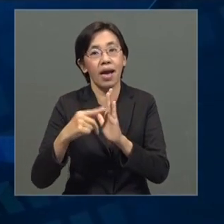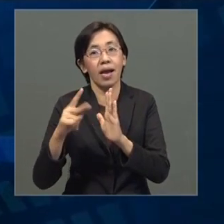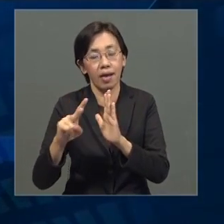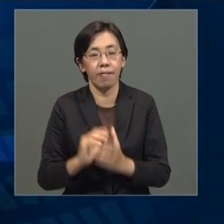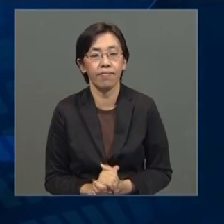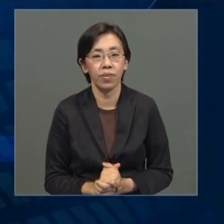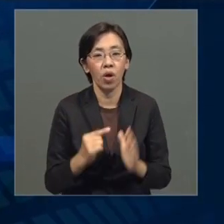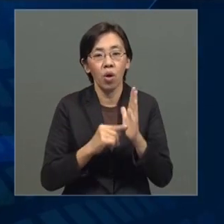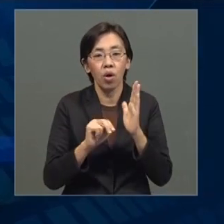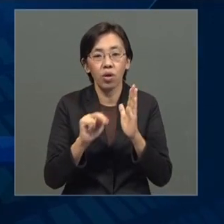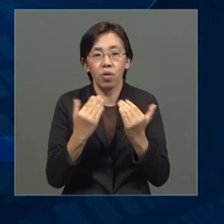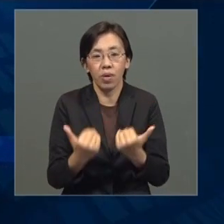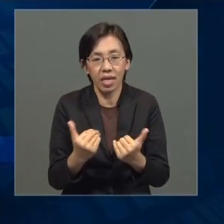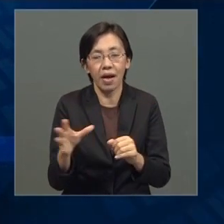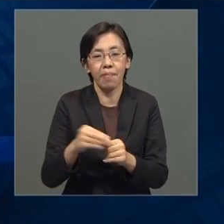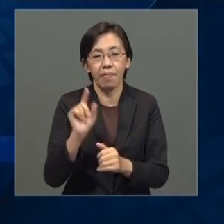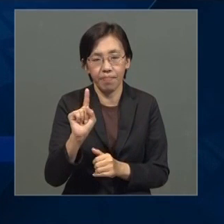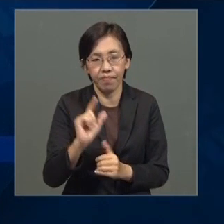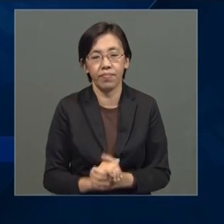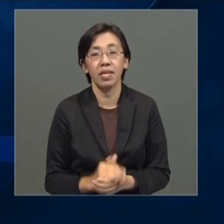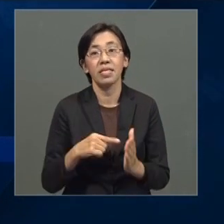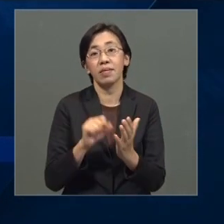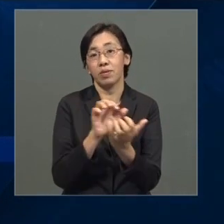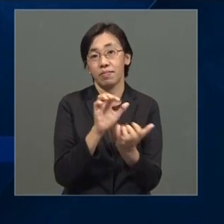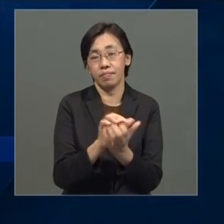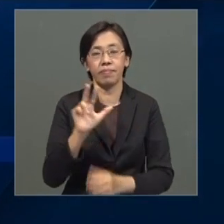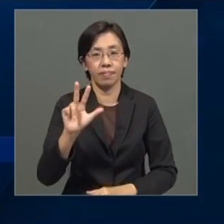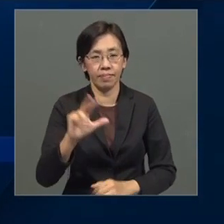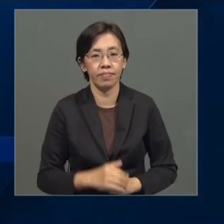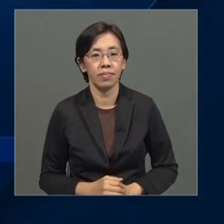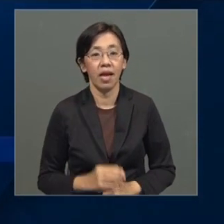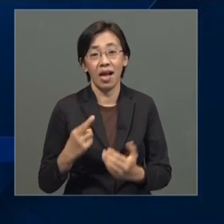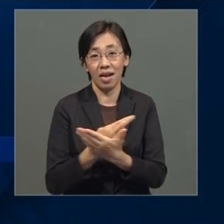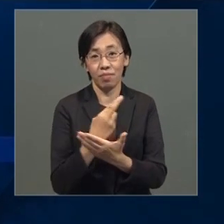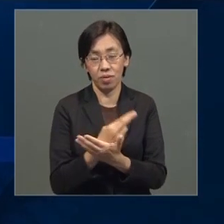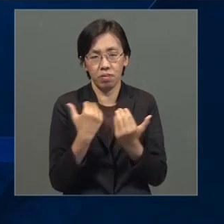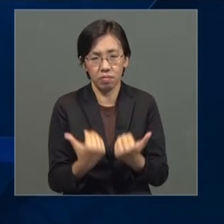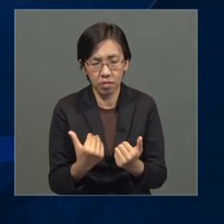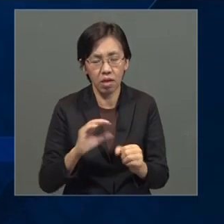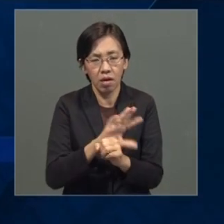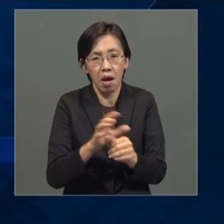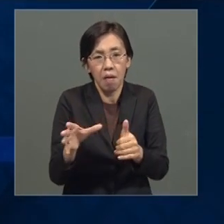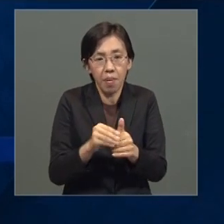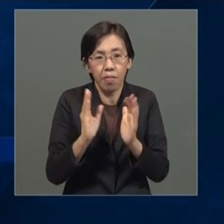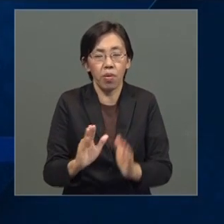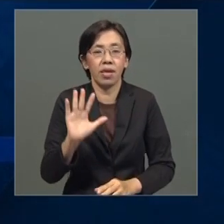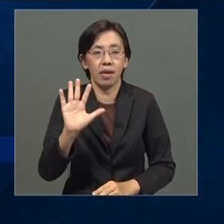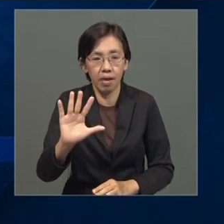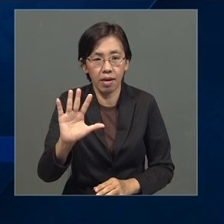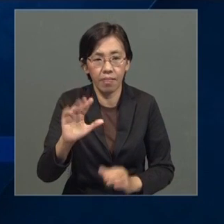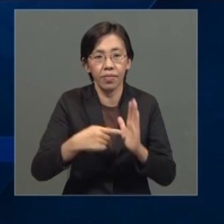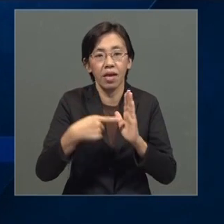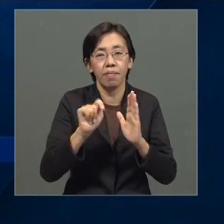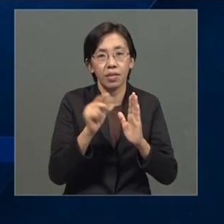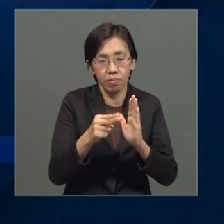ววันนี้นนทบุรีมีรายงาน1รายสมุทรปราการ3รายราชบุรีวันนี้รายงาน5รายนะคะรวมทั้งปทุมธ